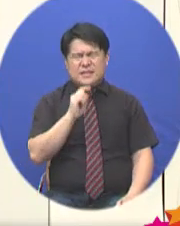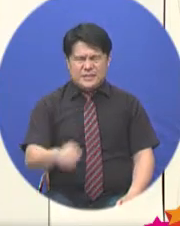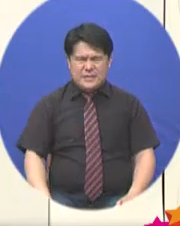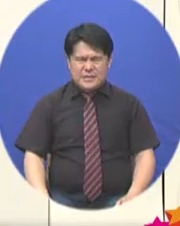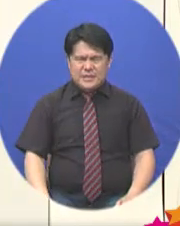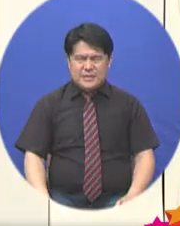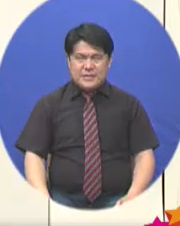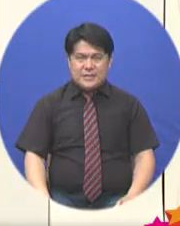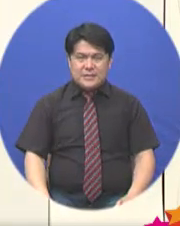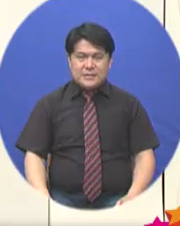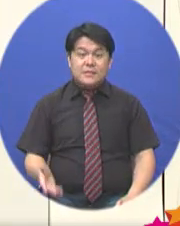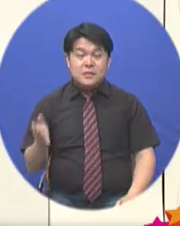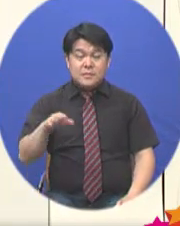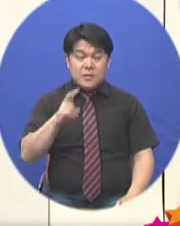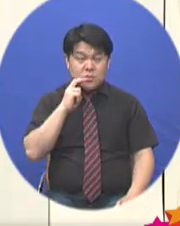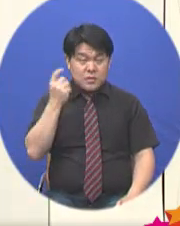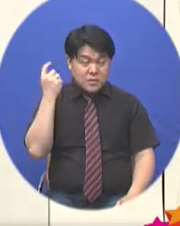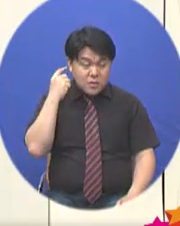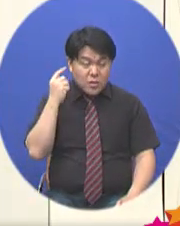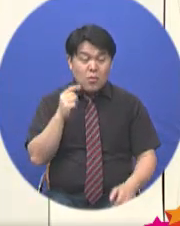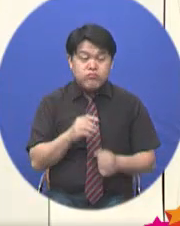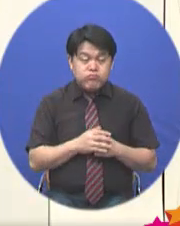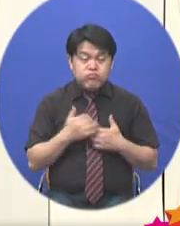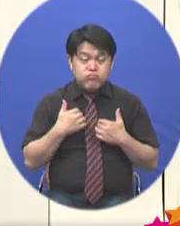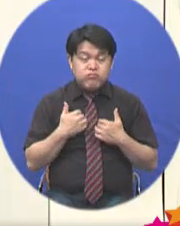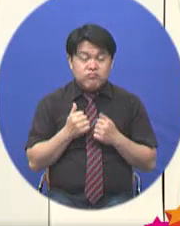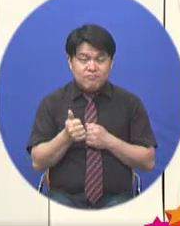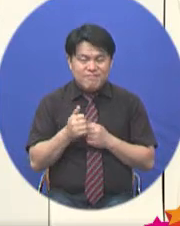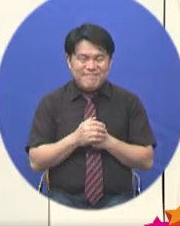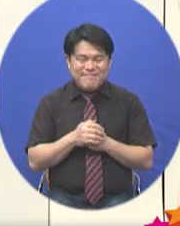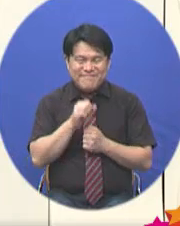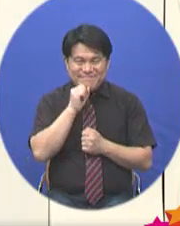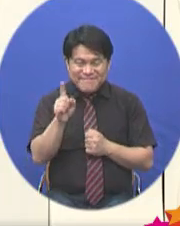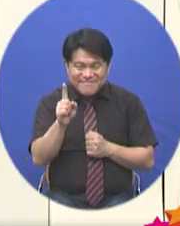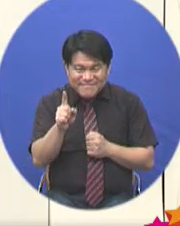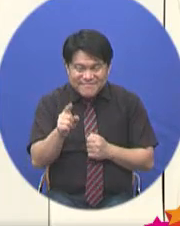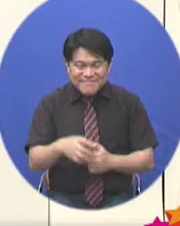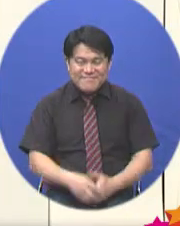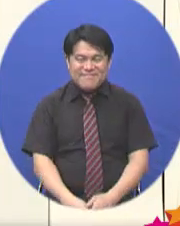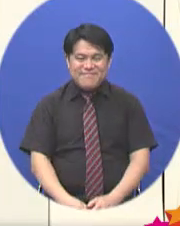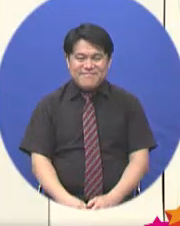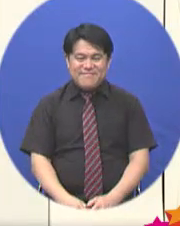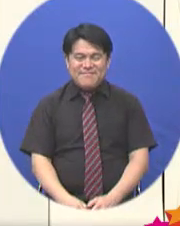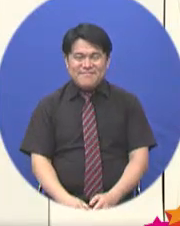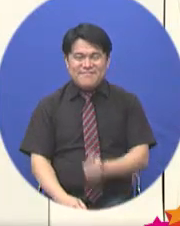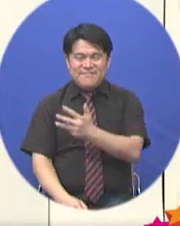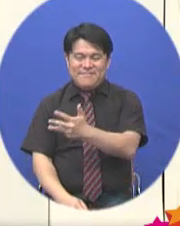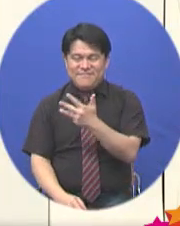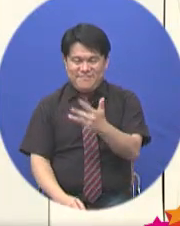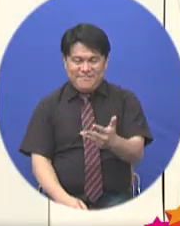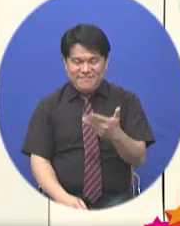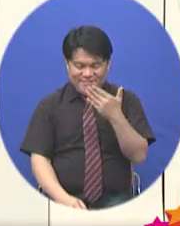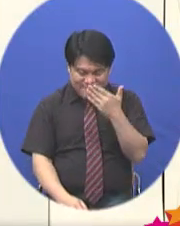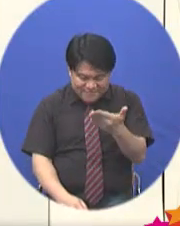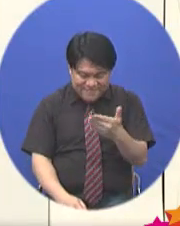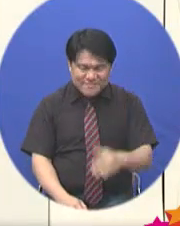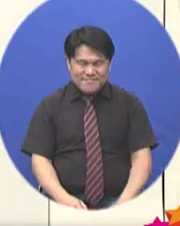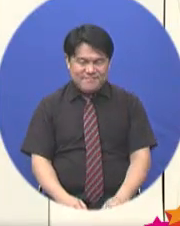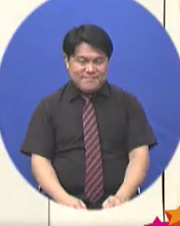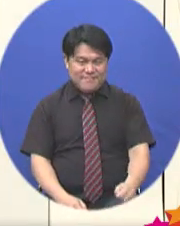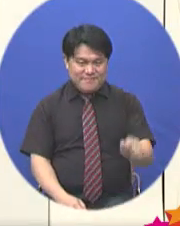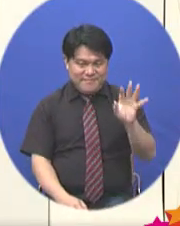그래도 거. 좋았습니다. 열창. 그래도 예. 점수 봐야죠. 네. 점수입니다. 8점 8점